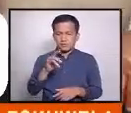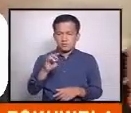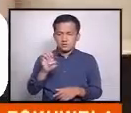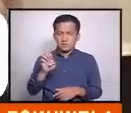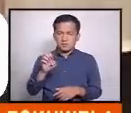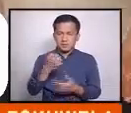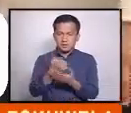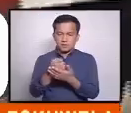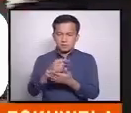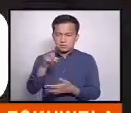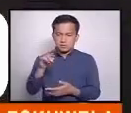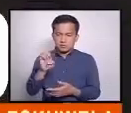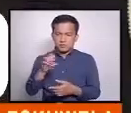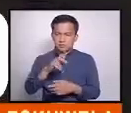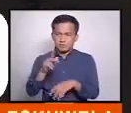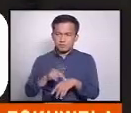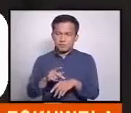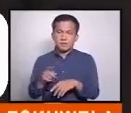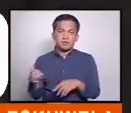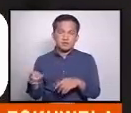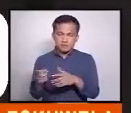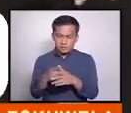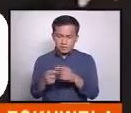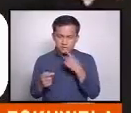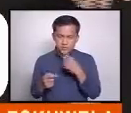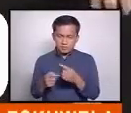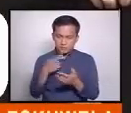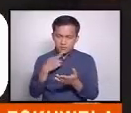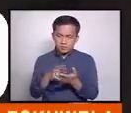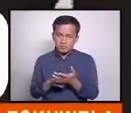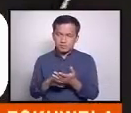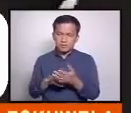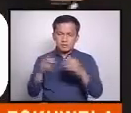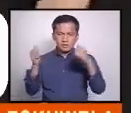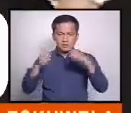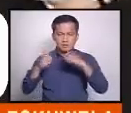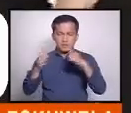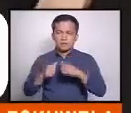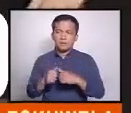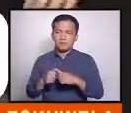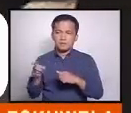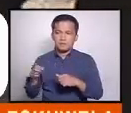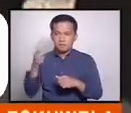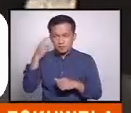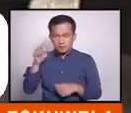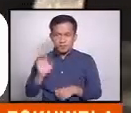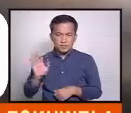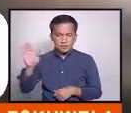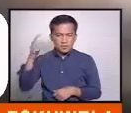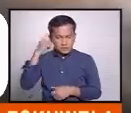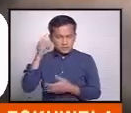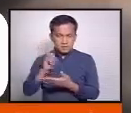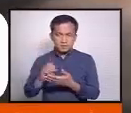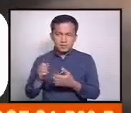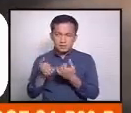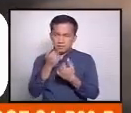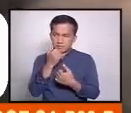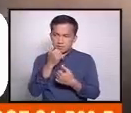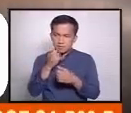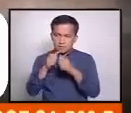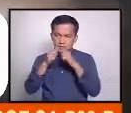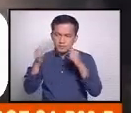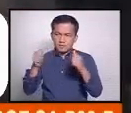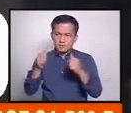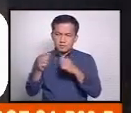zone ng Pilipinas. Una na niyang sinabi na na-record naman ang kasunduan. Kaya para sa kalihim, mali ang pahayag ni na